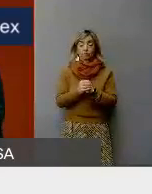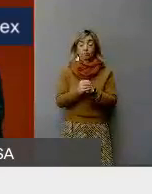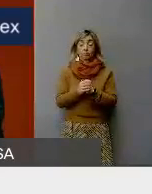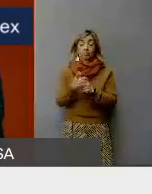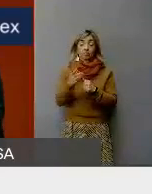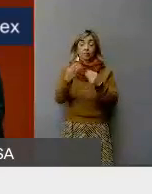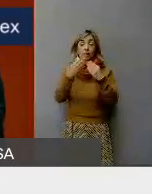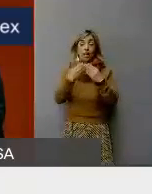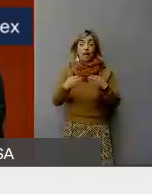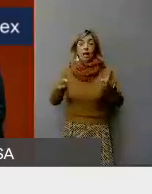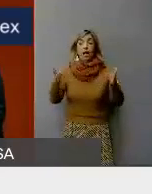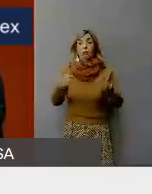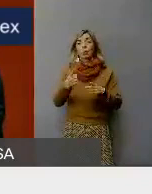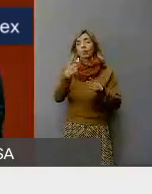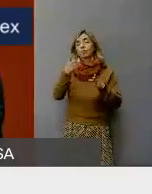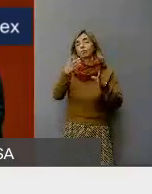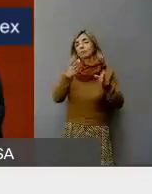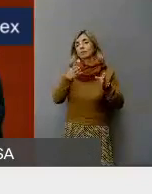comunque